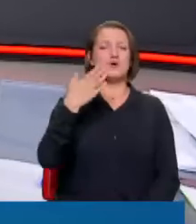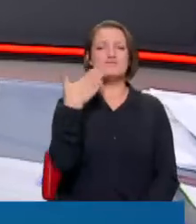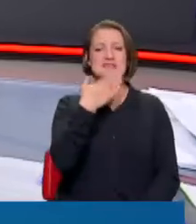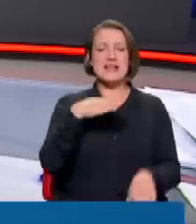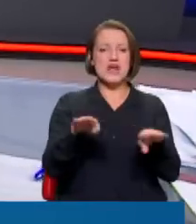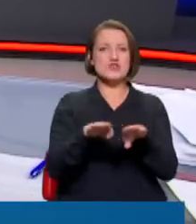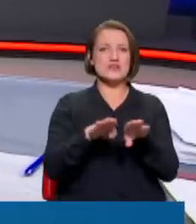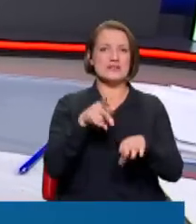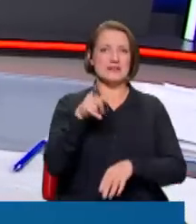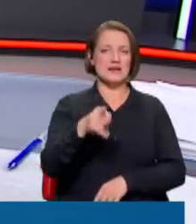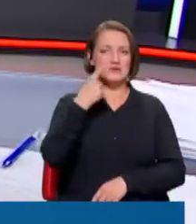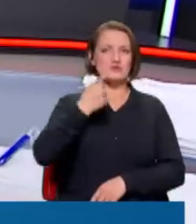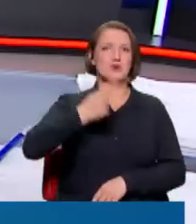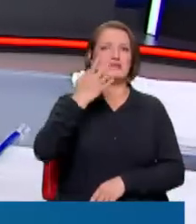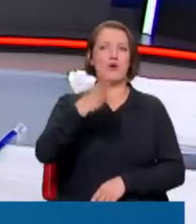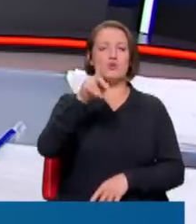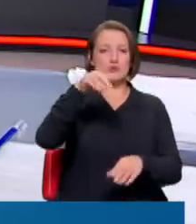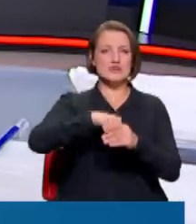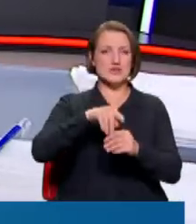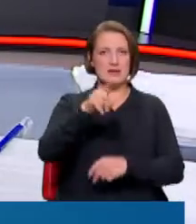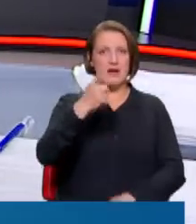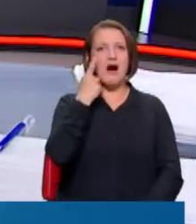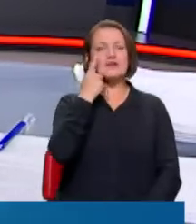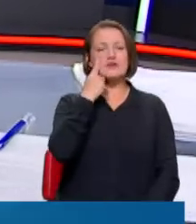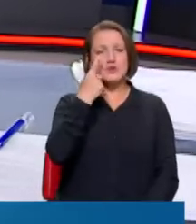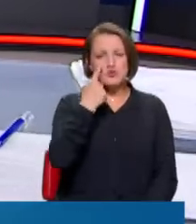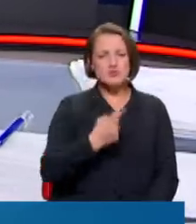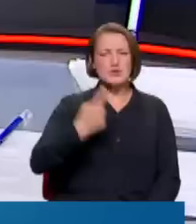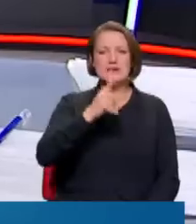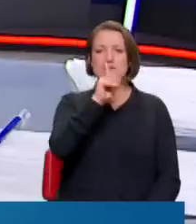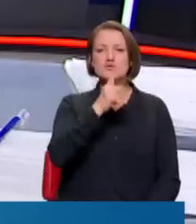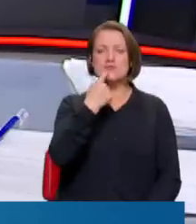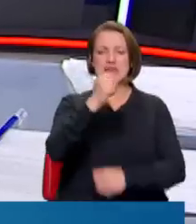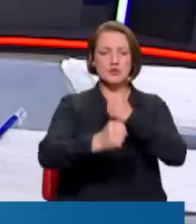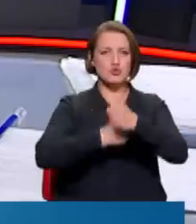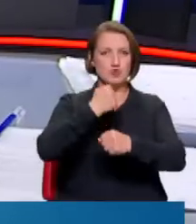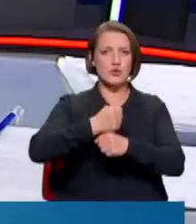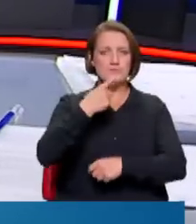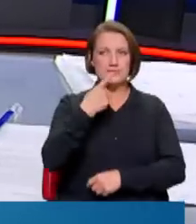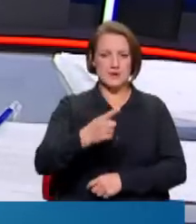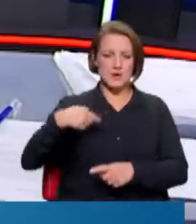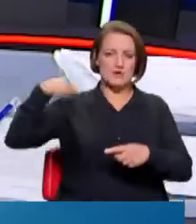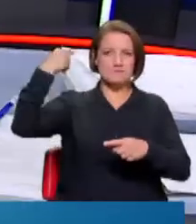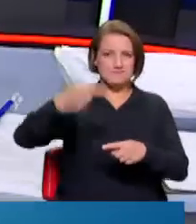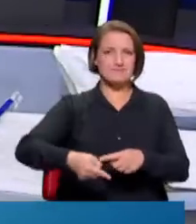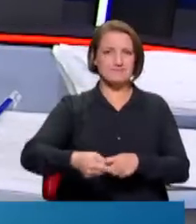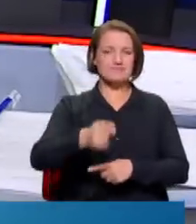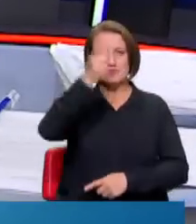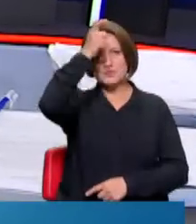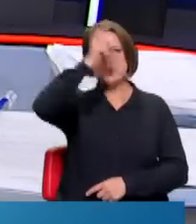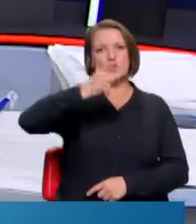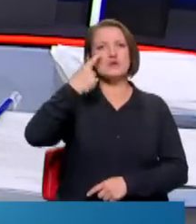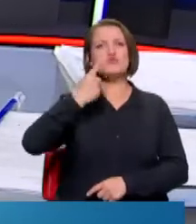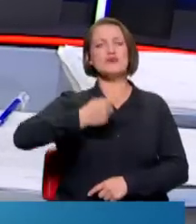Liyakat Atatürk'ün cumhuriyeti Onun için Atatürk'ün cumhuriyeti 100 yıl dönümünü ulaştığında Türkiye